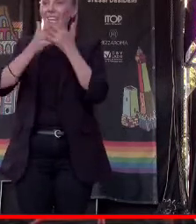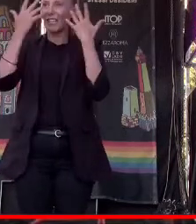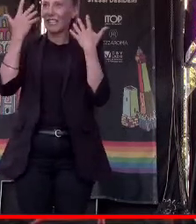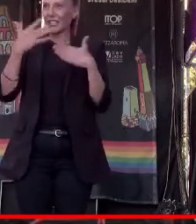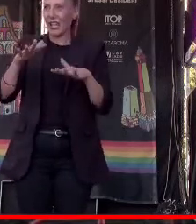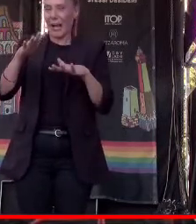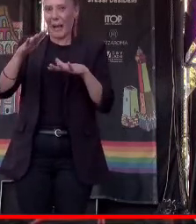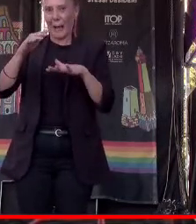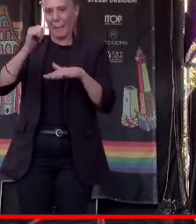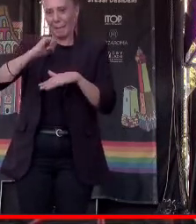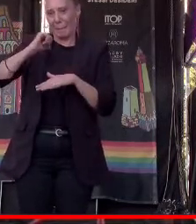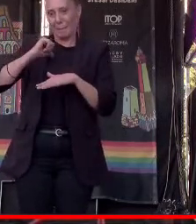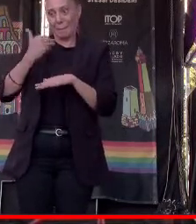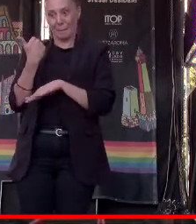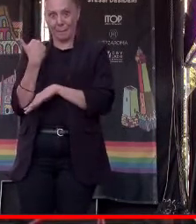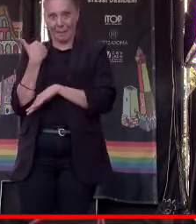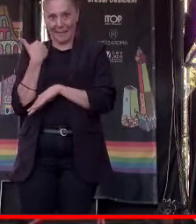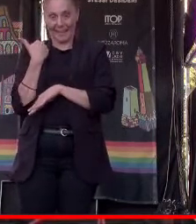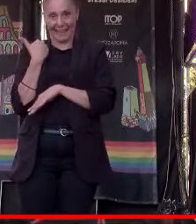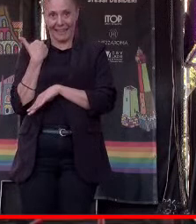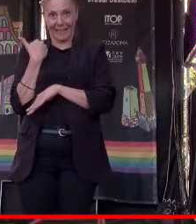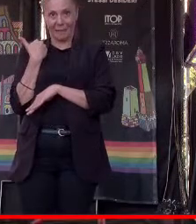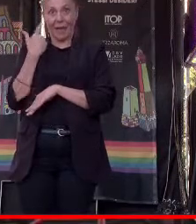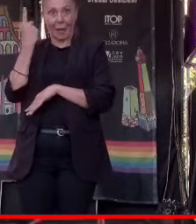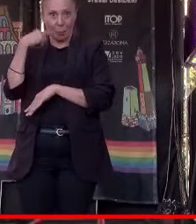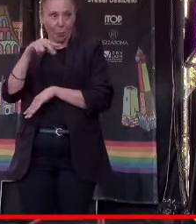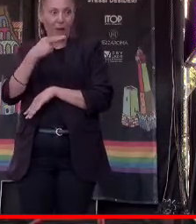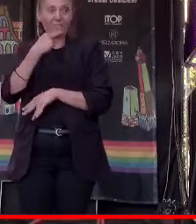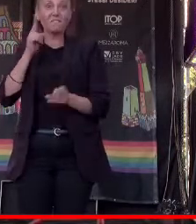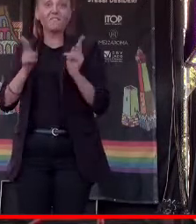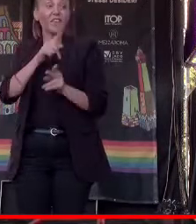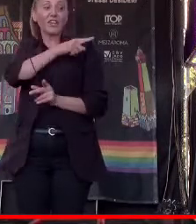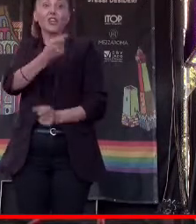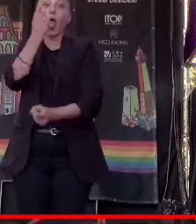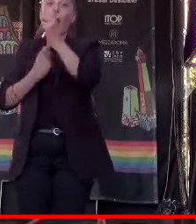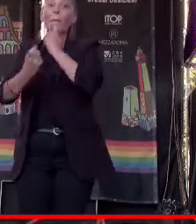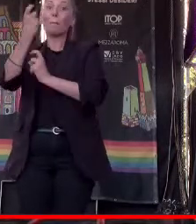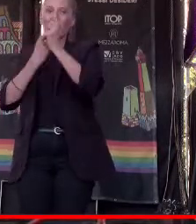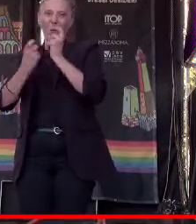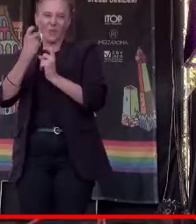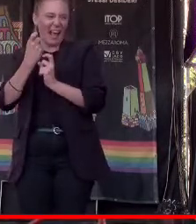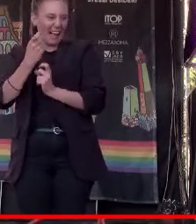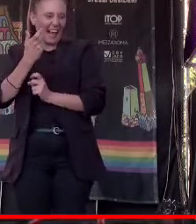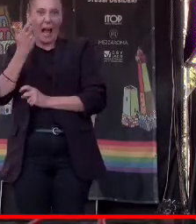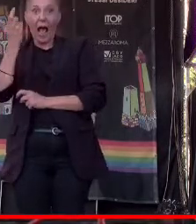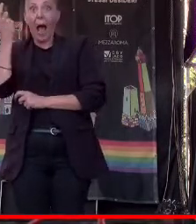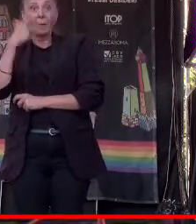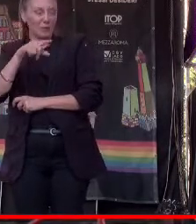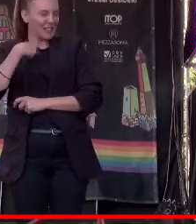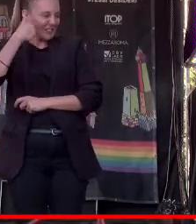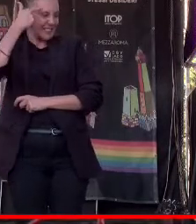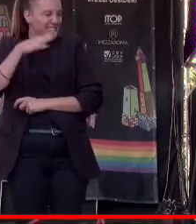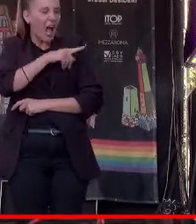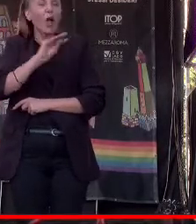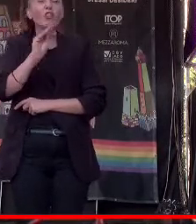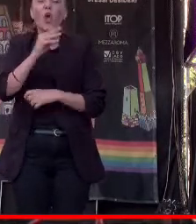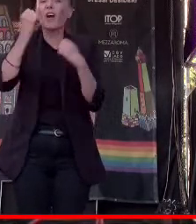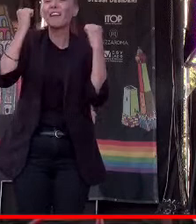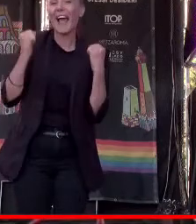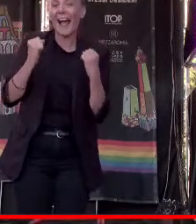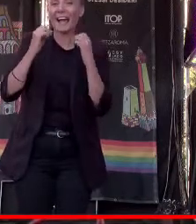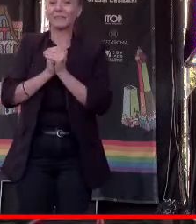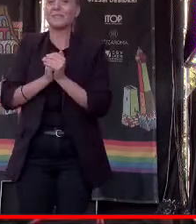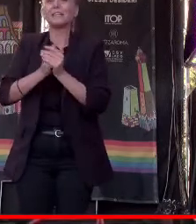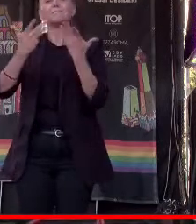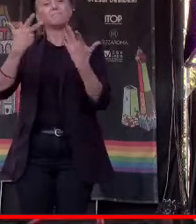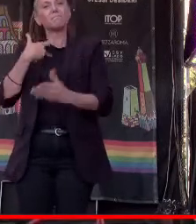anche del signor Vigile, sta lì, no? E comunque così anche lei parlarci di un percorso iniziato, eccetera, e quindi te